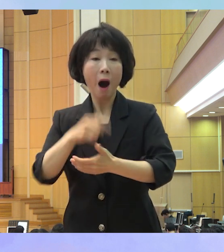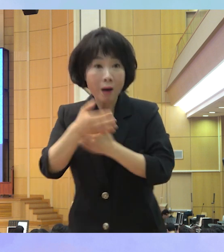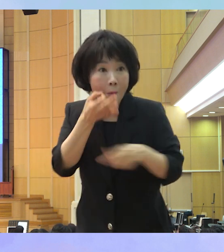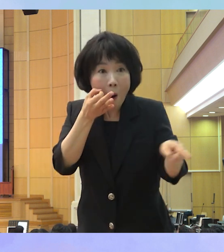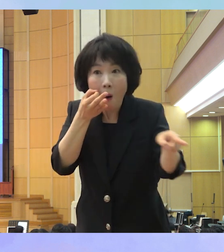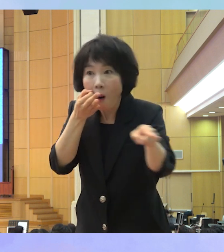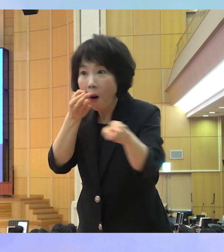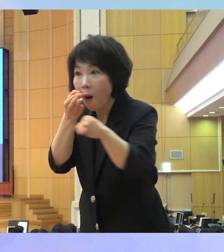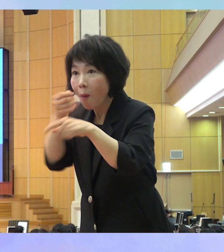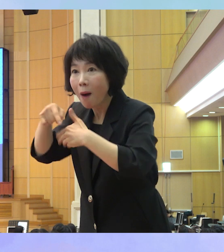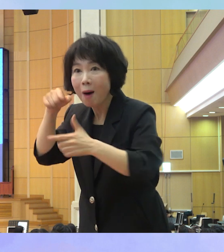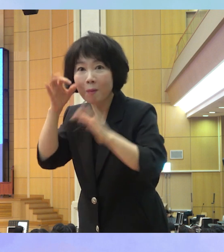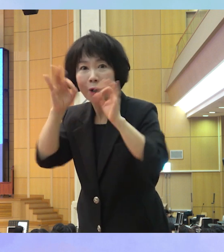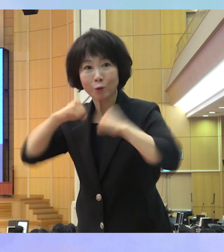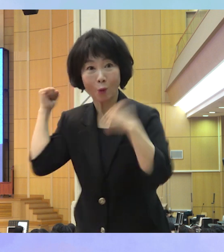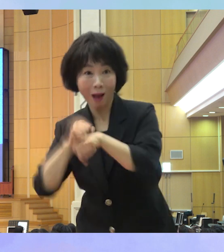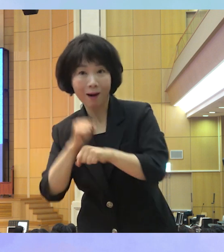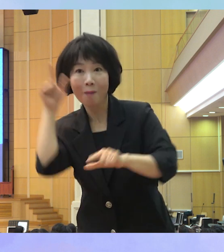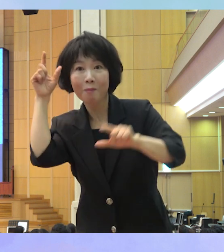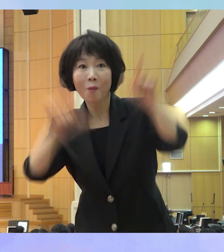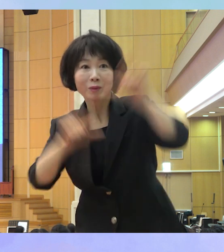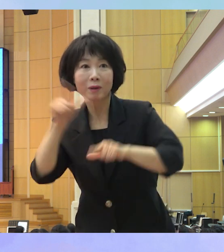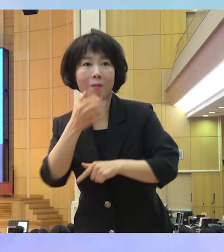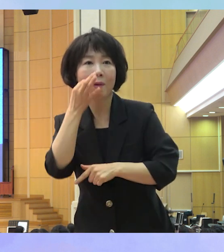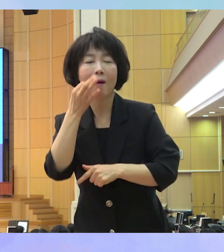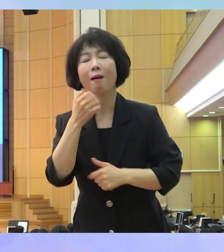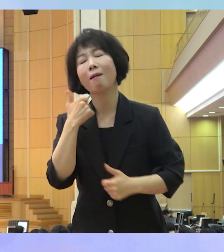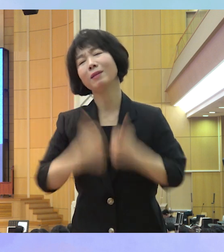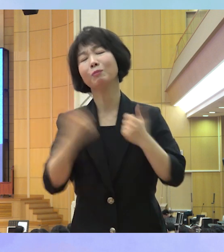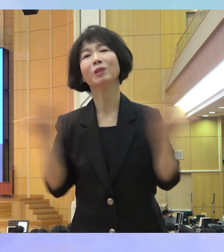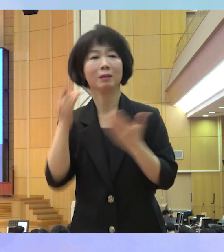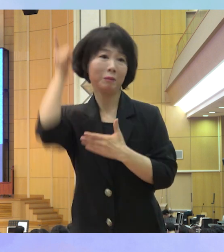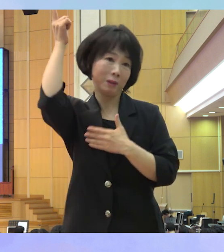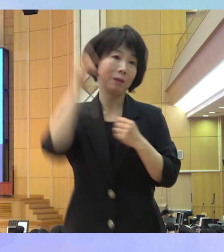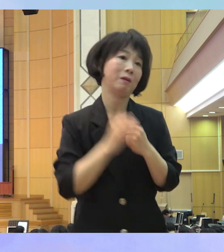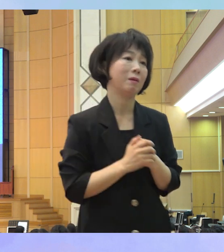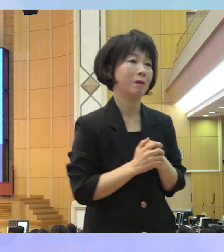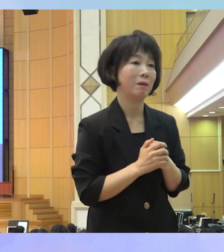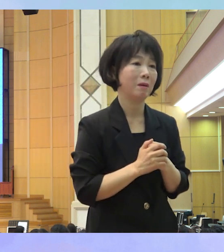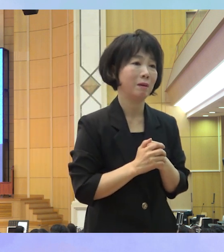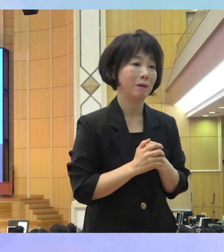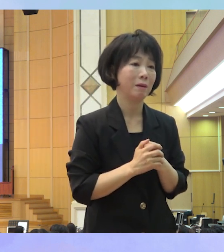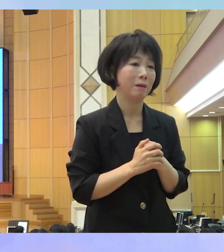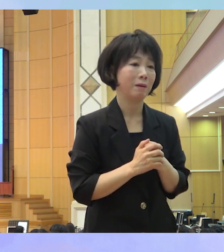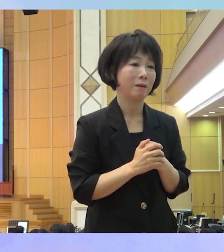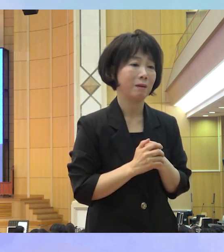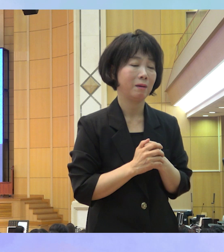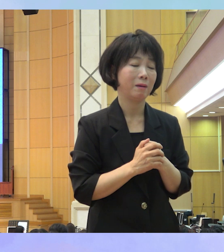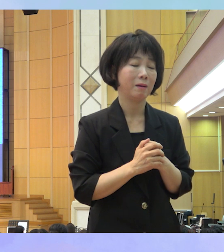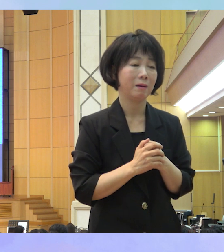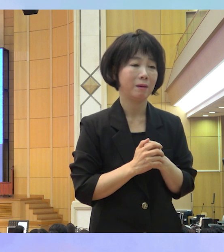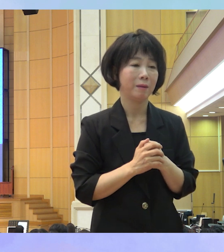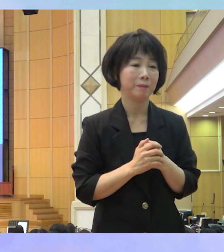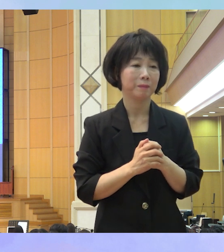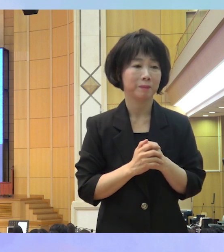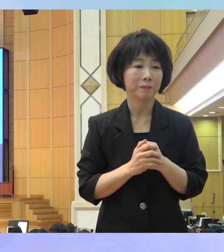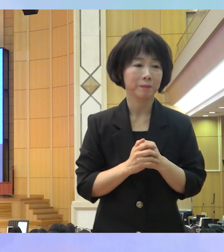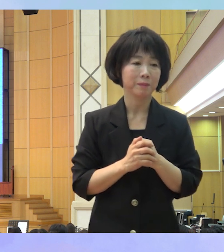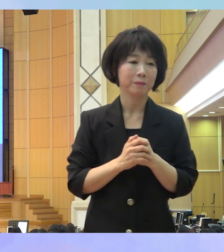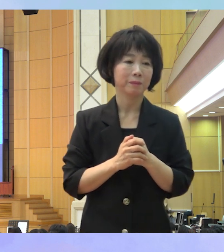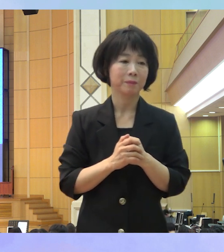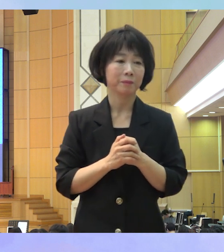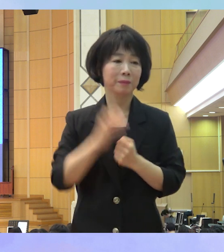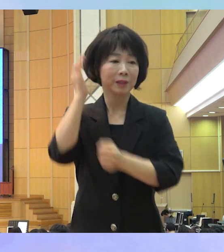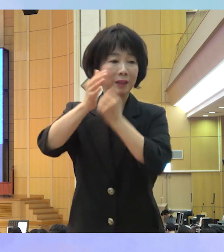하나님도 기뻐하신다는 거죠. 우리 부모님께도 순종해야 되겠지만 또 부모님께도 효를 다해야 되겠지만